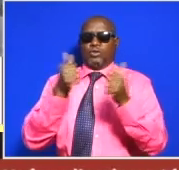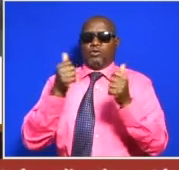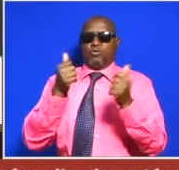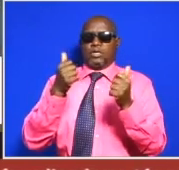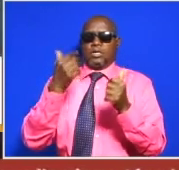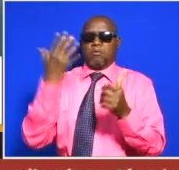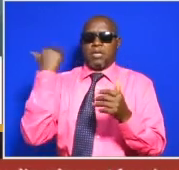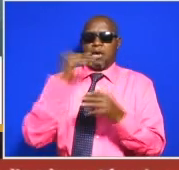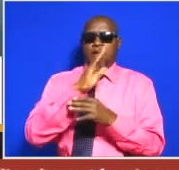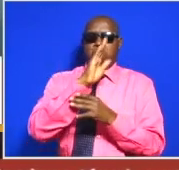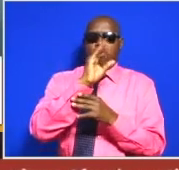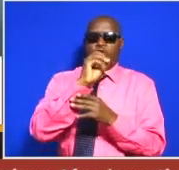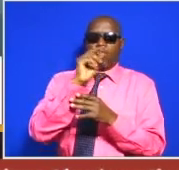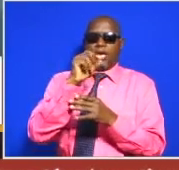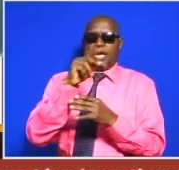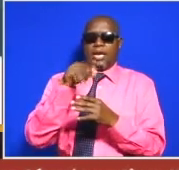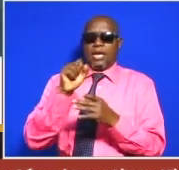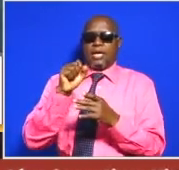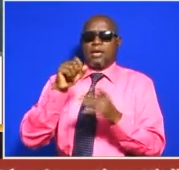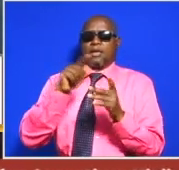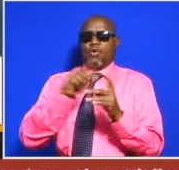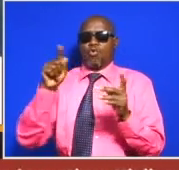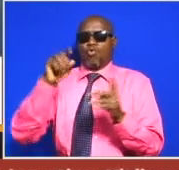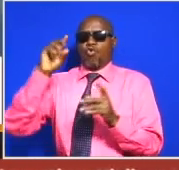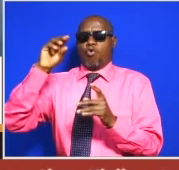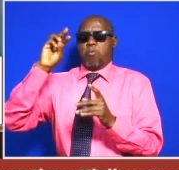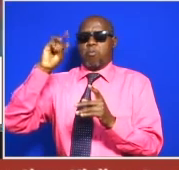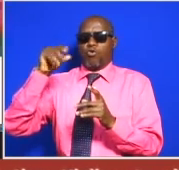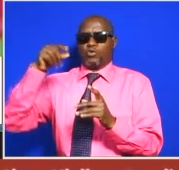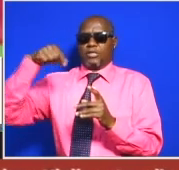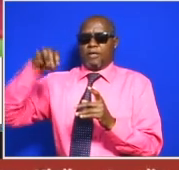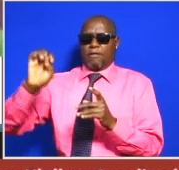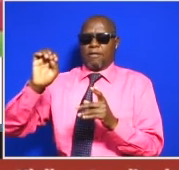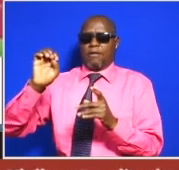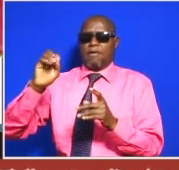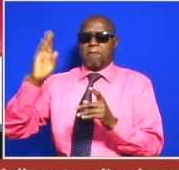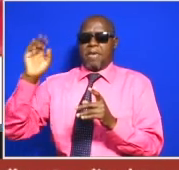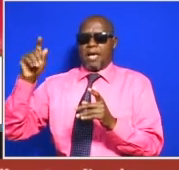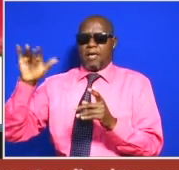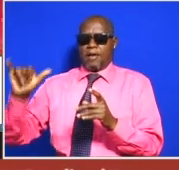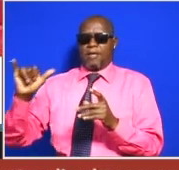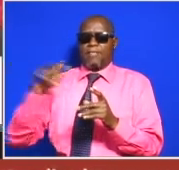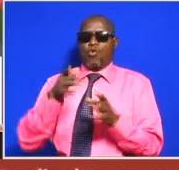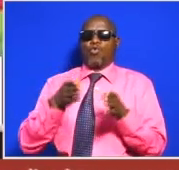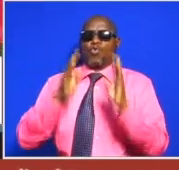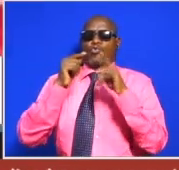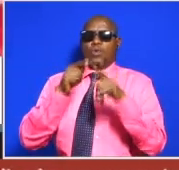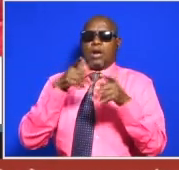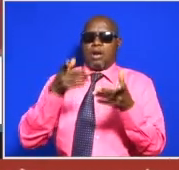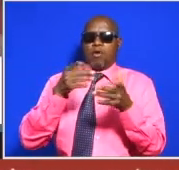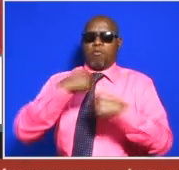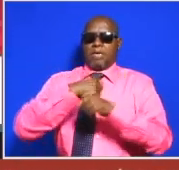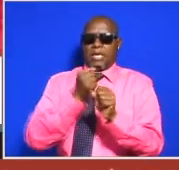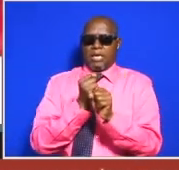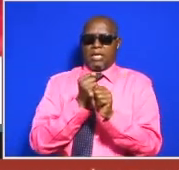hiyo ya bondeni kuelekea Mosque hadi Bakery. Na sasa ni fahari yao kwani gavana amezindua rasmi shughuli ya kuweka lami kwa